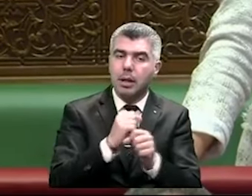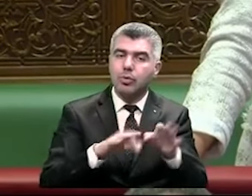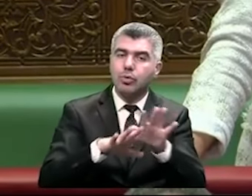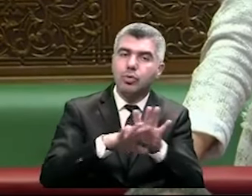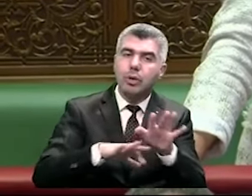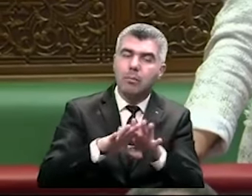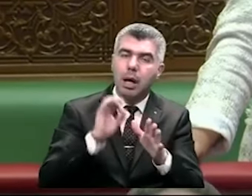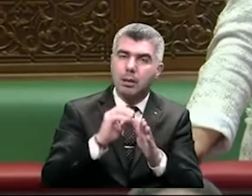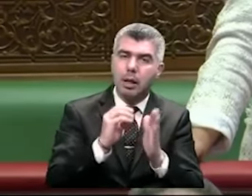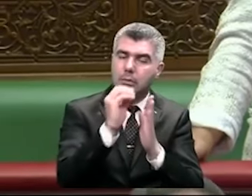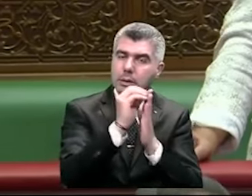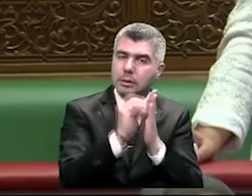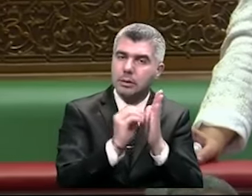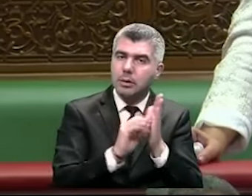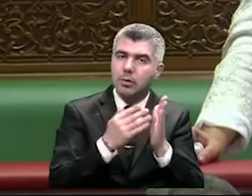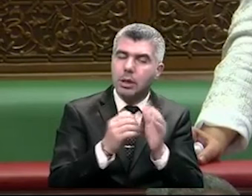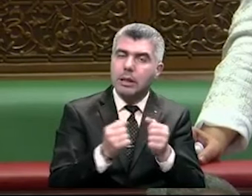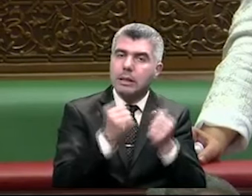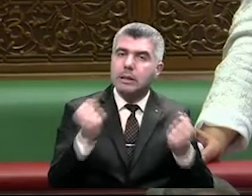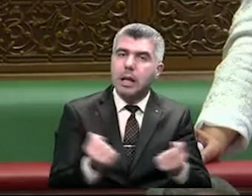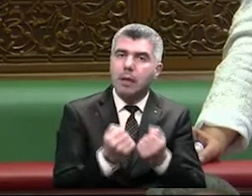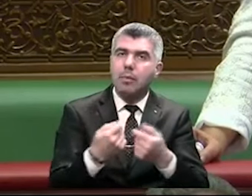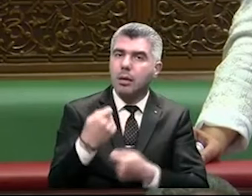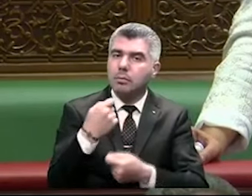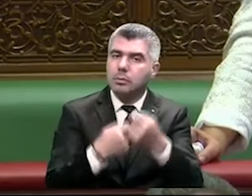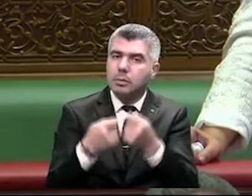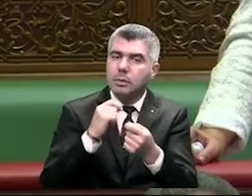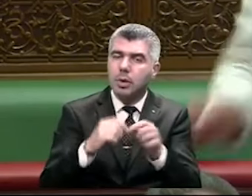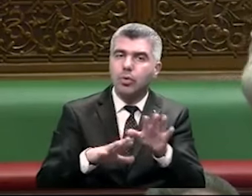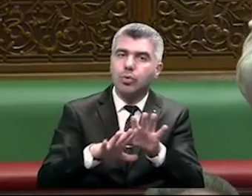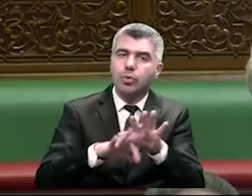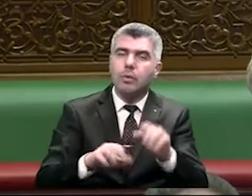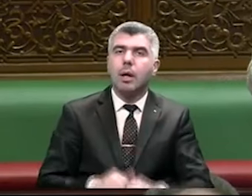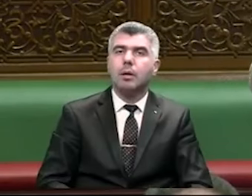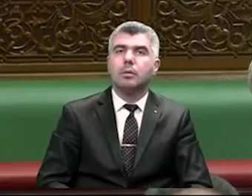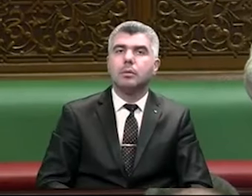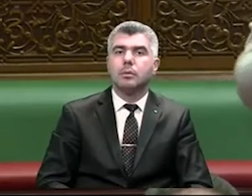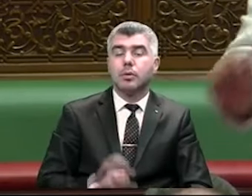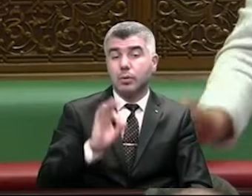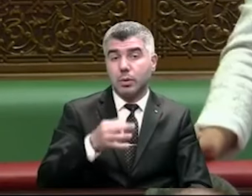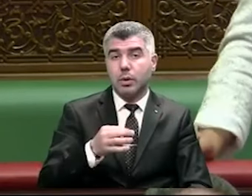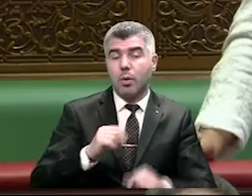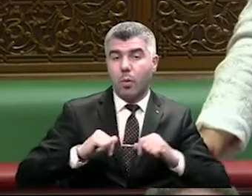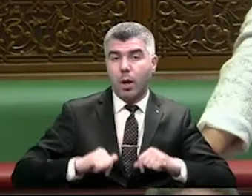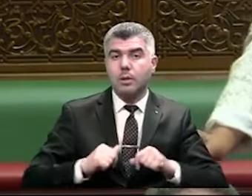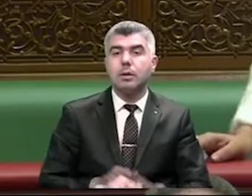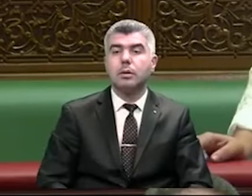تعتمد اساسا على تثبيت المسار ديال التنميه الاقتصاديه والاجتماعيه اذا صحيح السيد الوزير انكم كتقرا كبيره